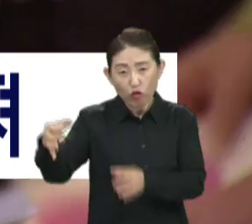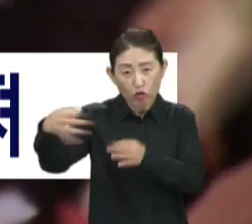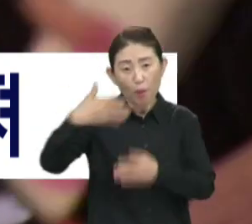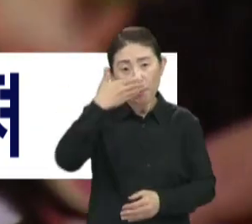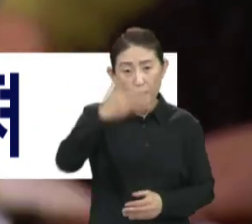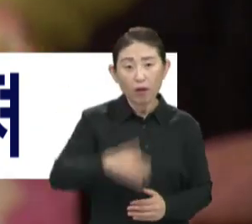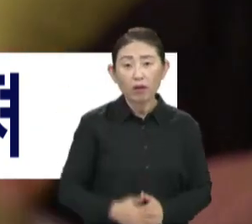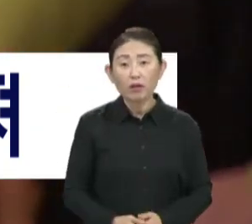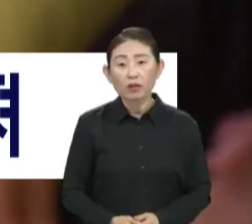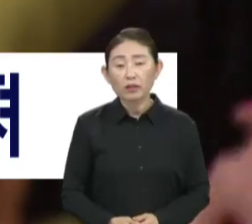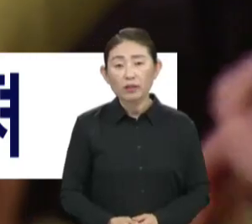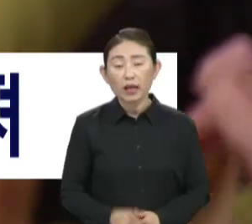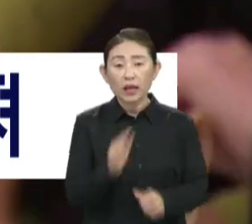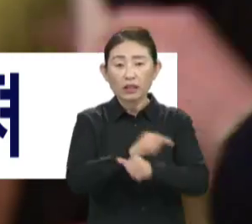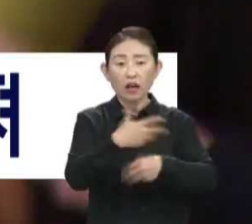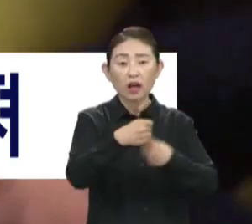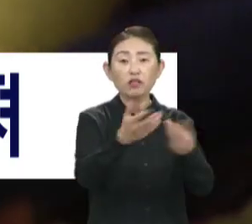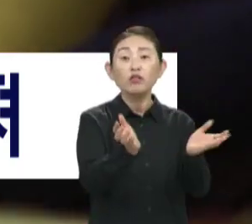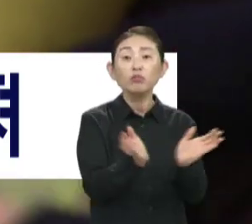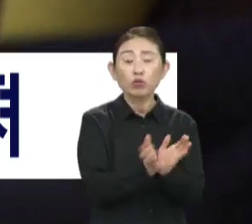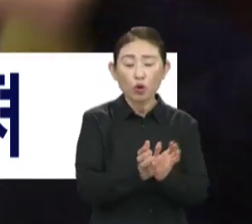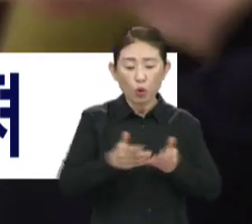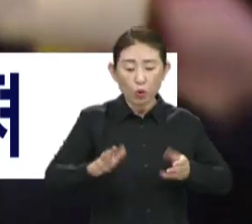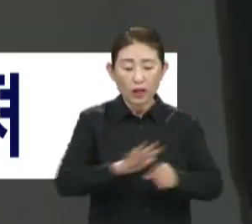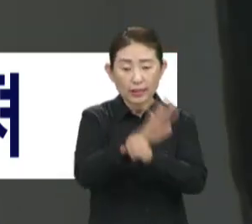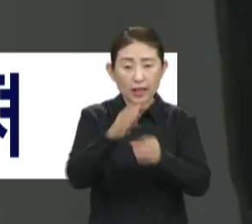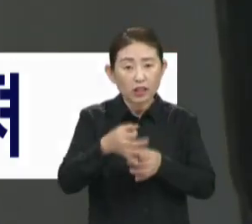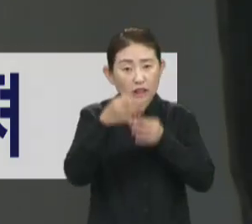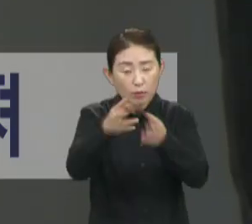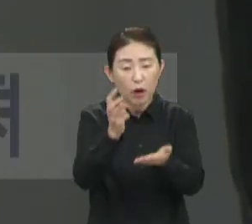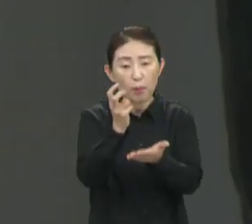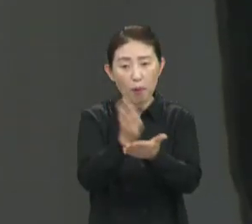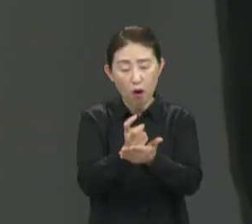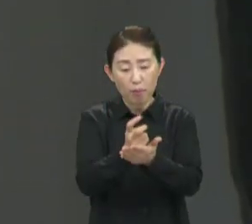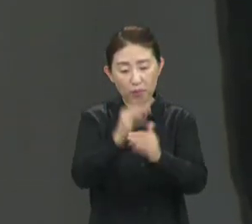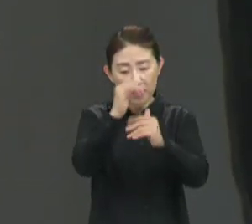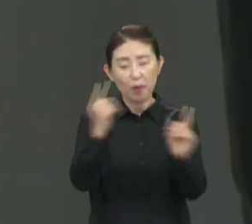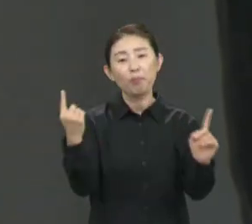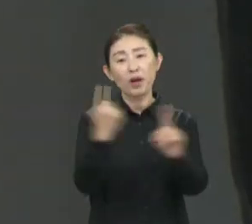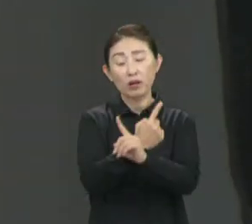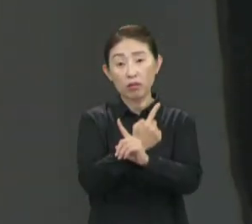가능해집니다. 행정안전부의 고향사랑 기부금에 관한 법률 시행